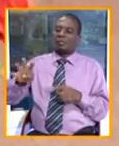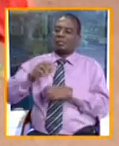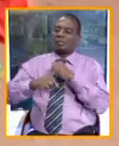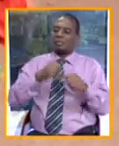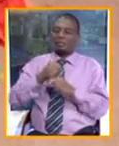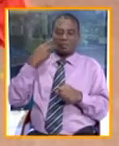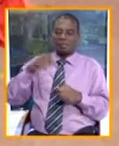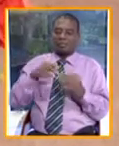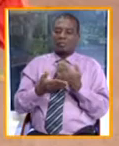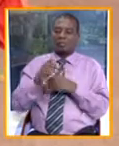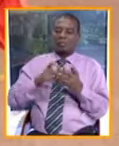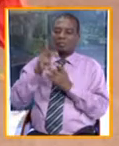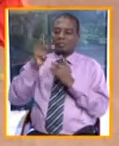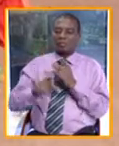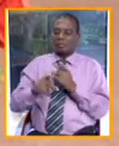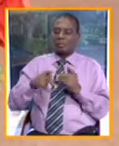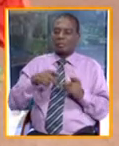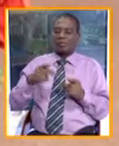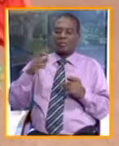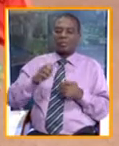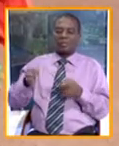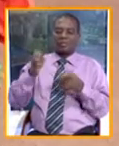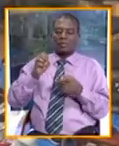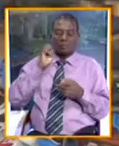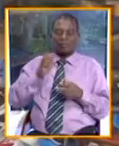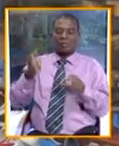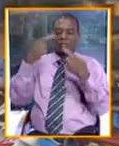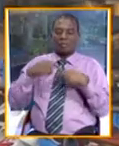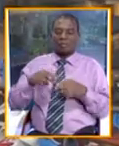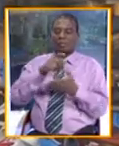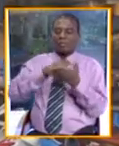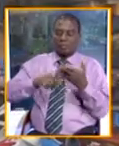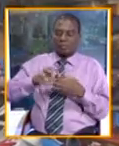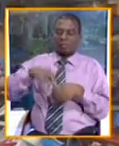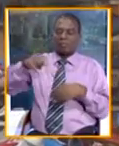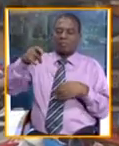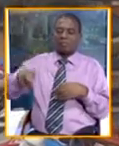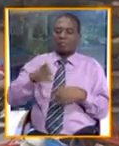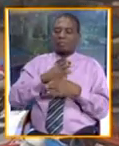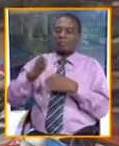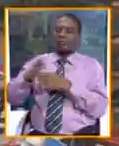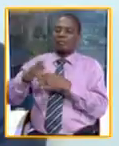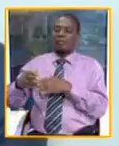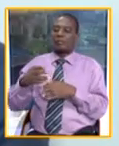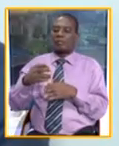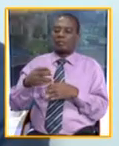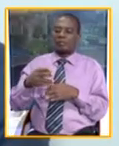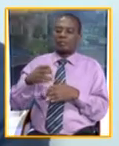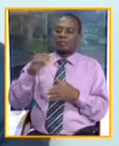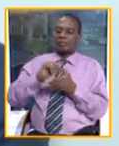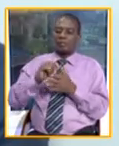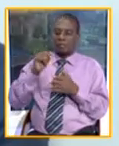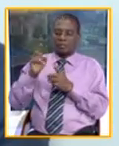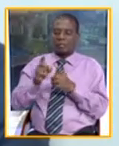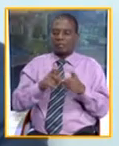Power. Elles sont toutes issues des quartiers précaires de Yopougon, Abobo, Kumasi et San Pedro, et réparties en trois groupes de 100. Ce dispositif